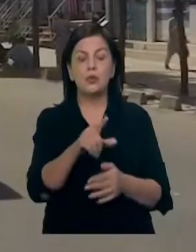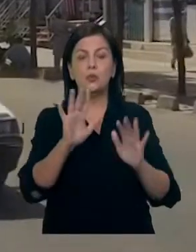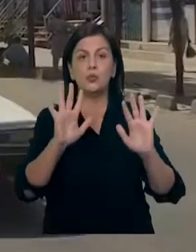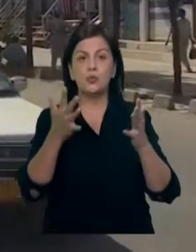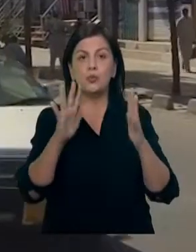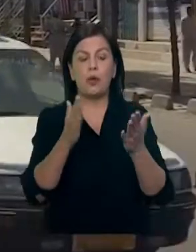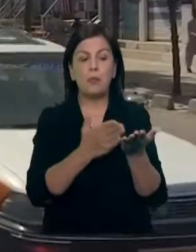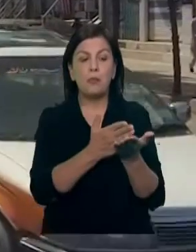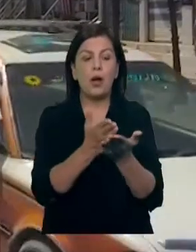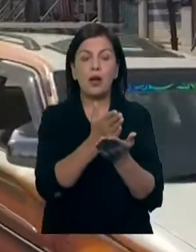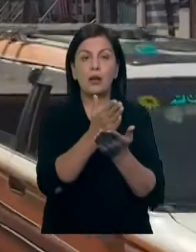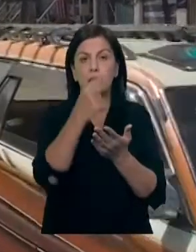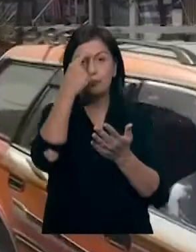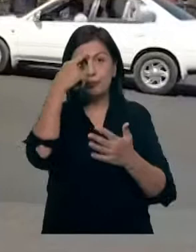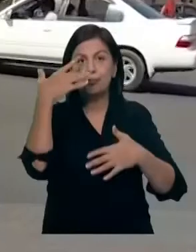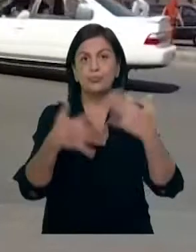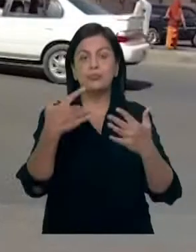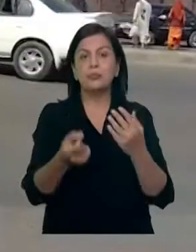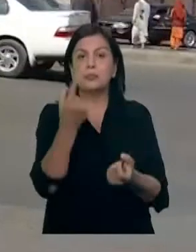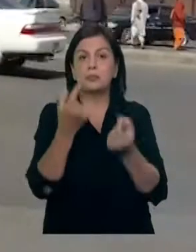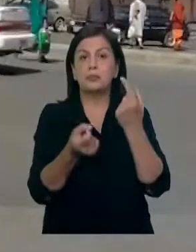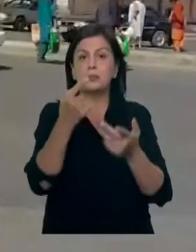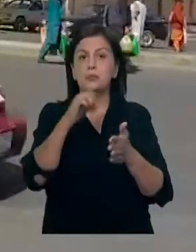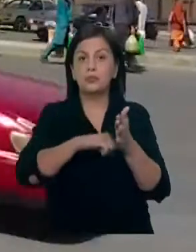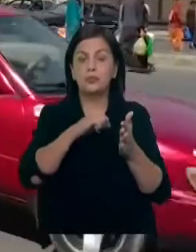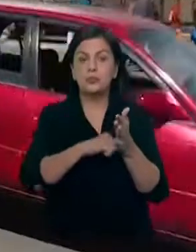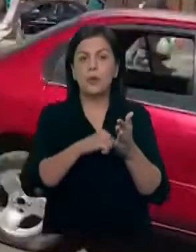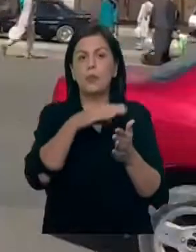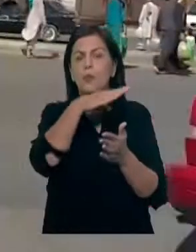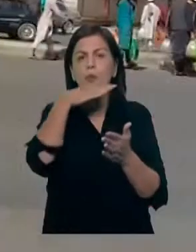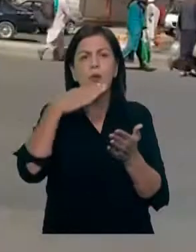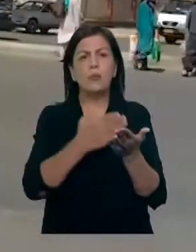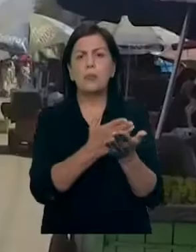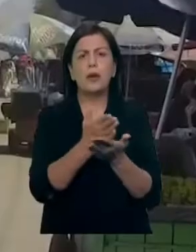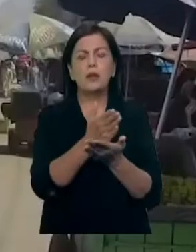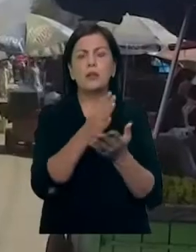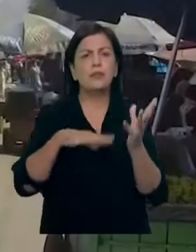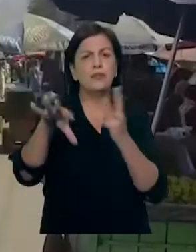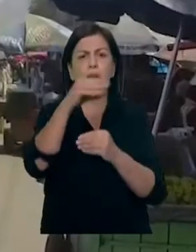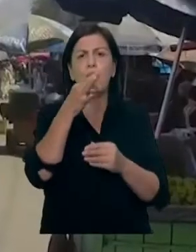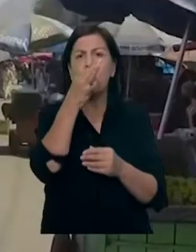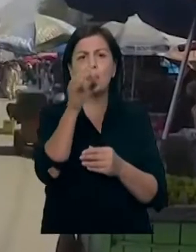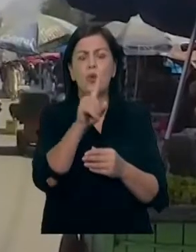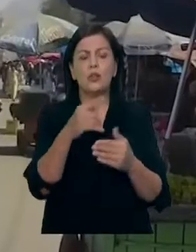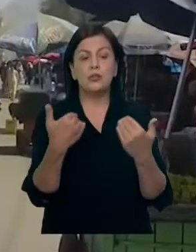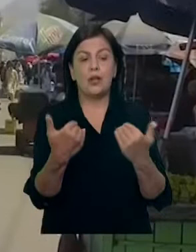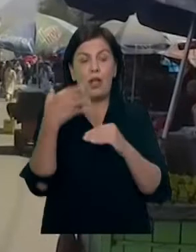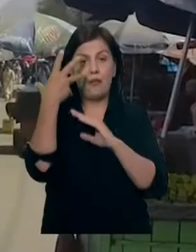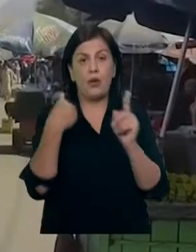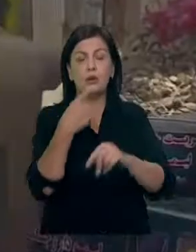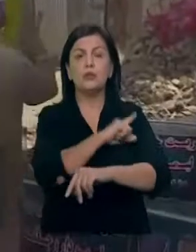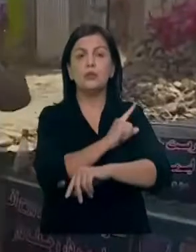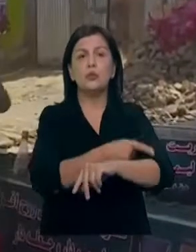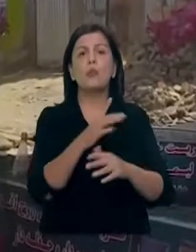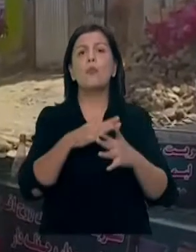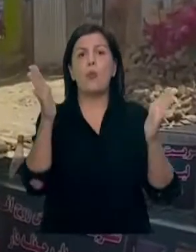siyasi arenada fikir ayrılıqlarına səbəb olub. Bəzi siyasətçilər Əfqanistanın indi daha güclü olacağını iddia edirlər. Onlar